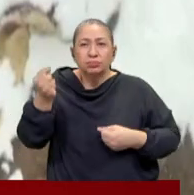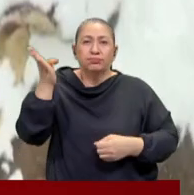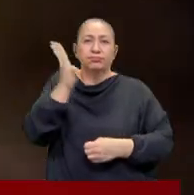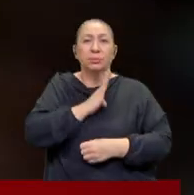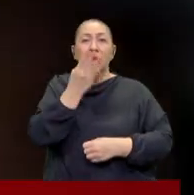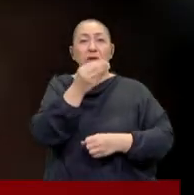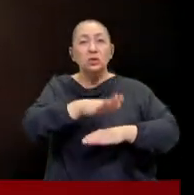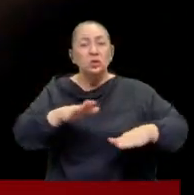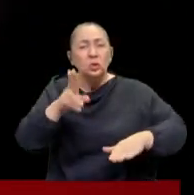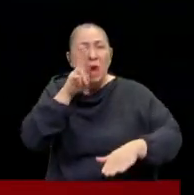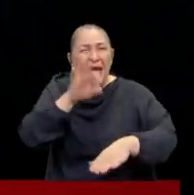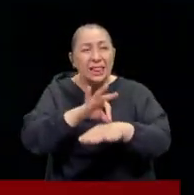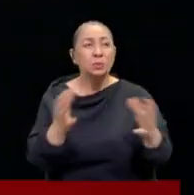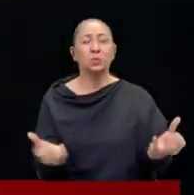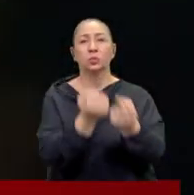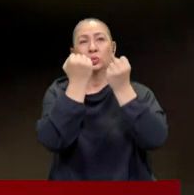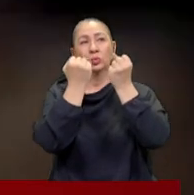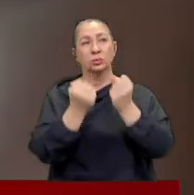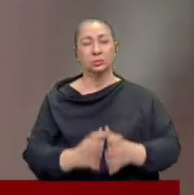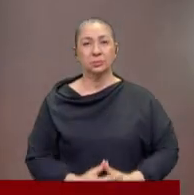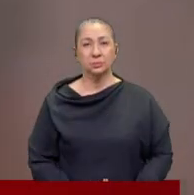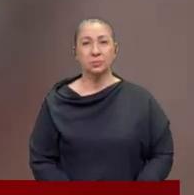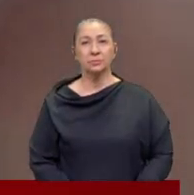İki çocuğuysa son anda kurtarıldı.